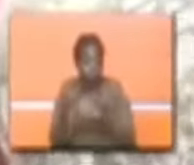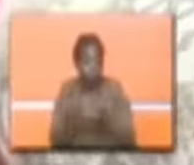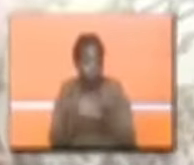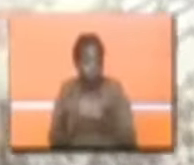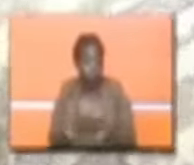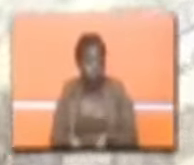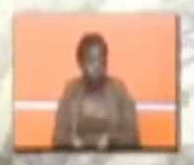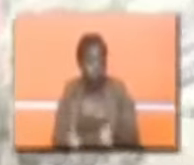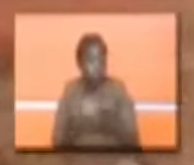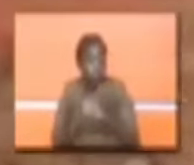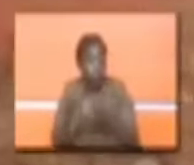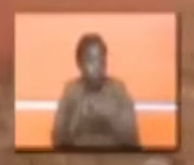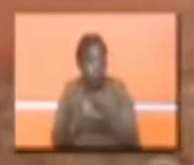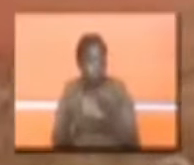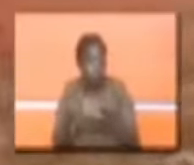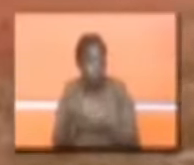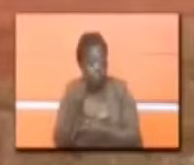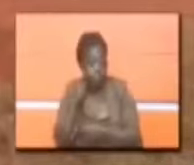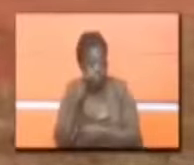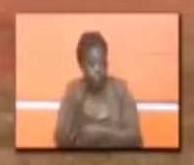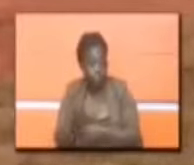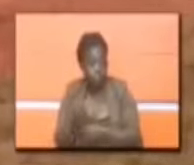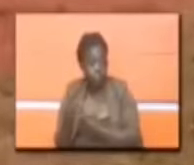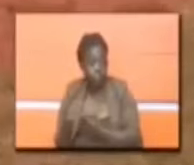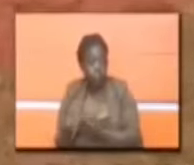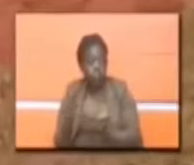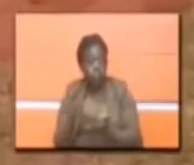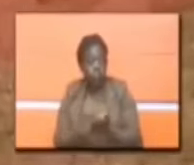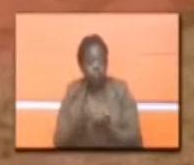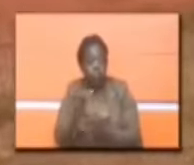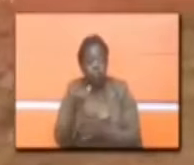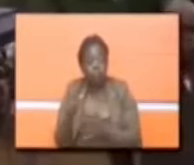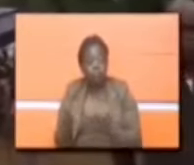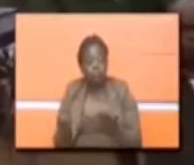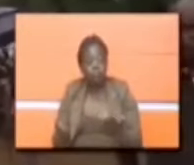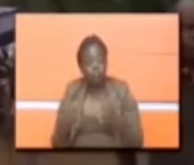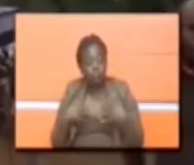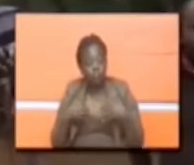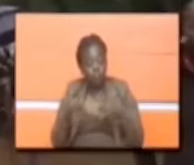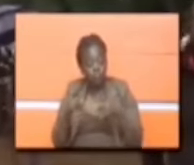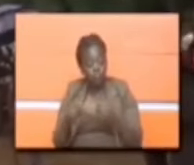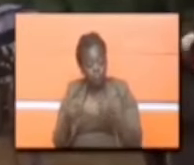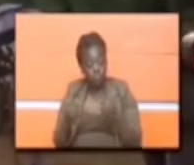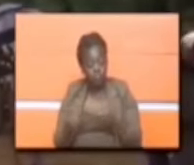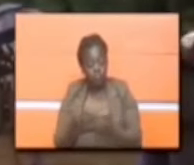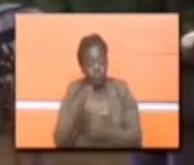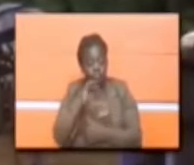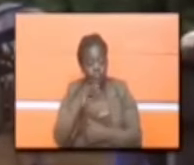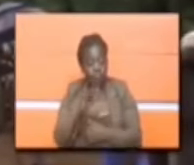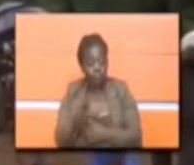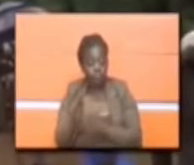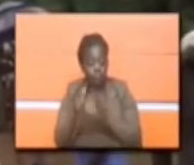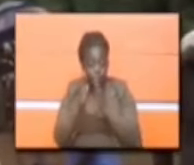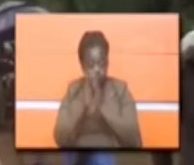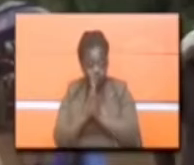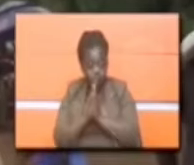abawetiye bakyagenda maso n'okuyikula okulaba oba banazula emirambo emirala. Wenjogera sande